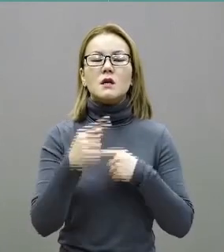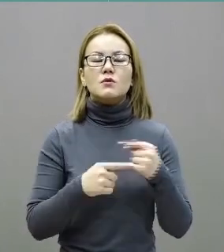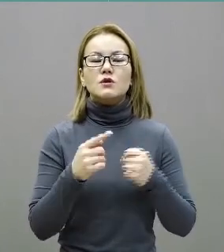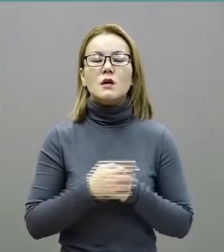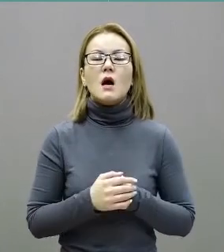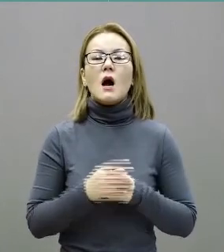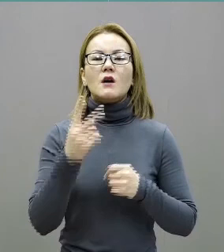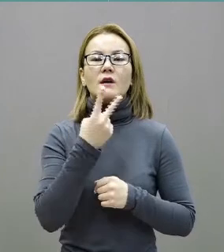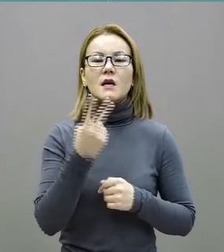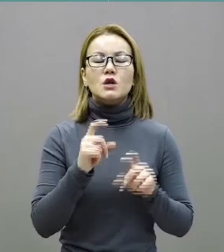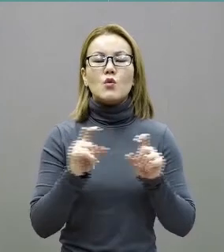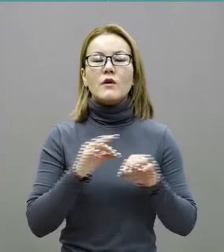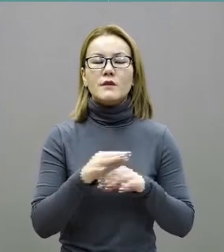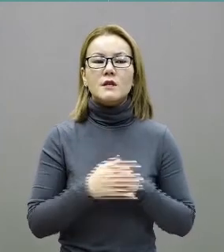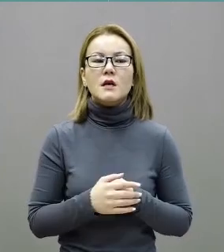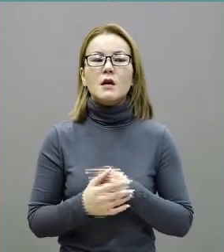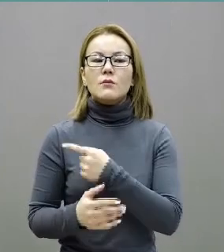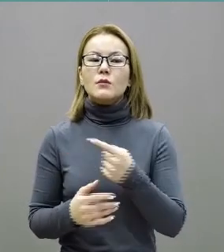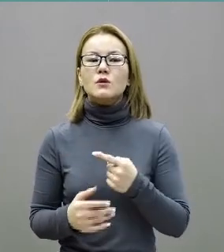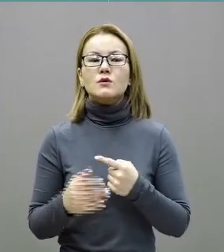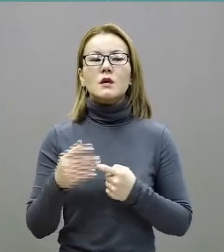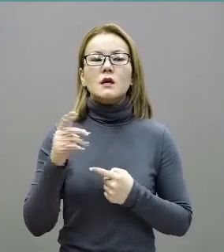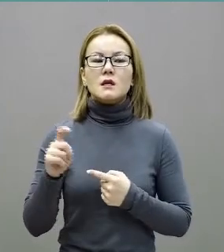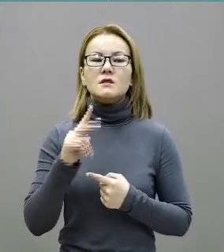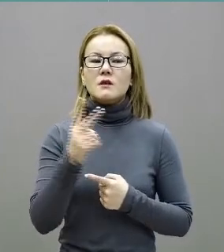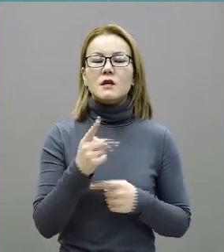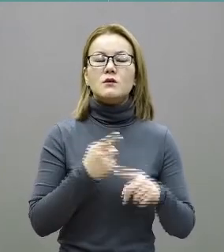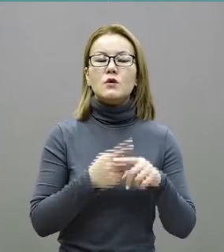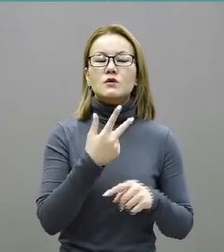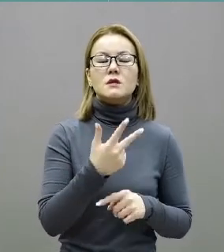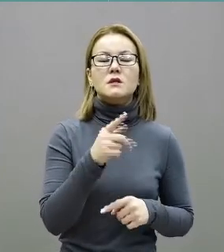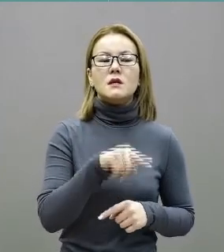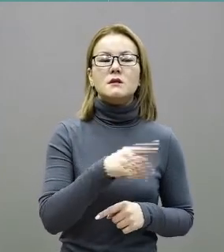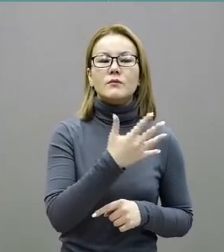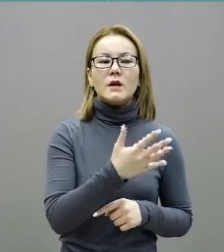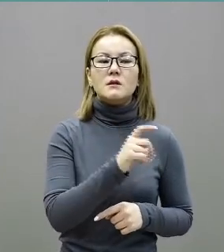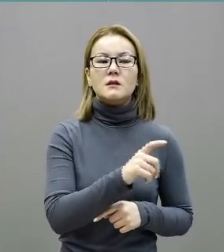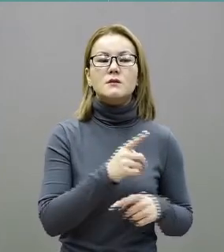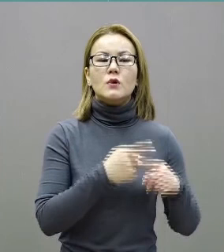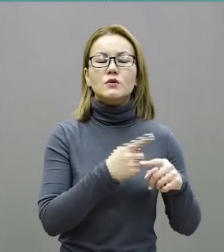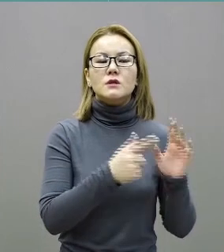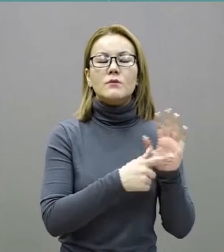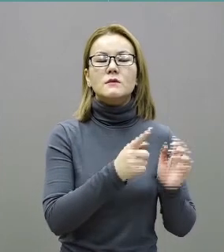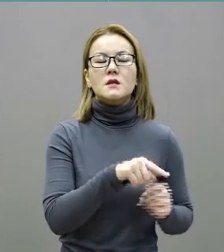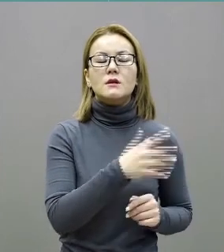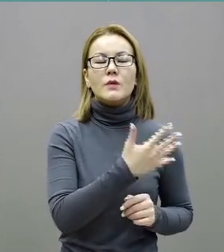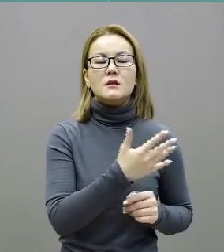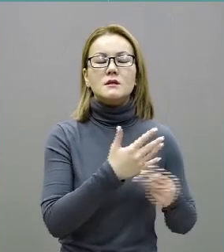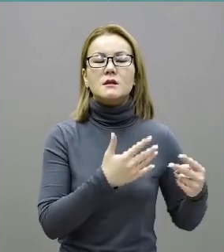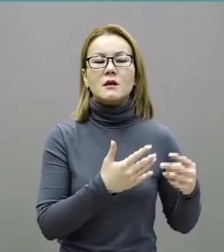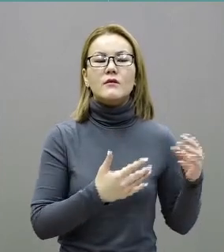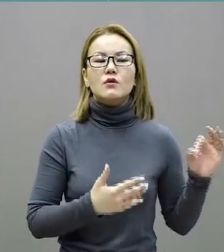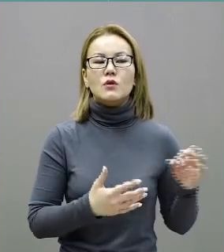следующее квадратное уравнение минус x квадрате плюс 3,5 x плюс 7,5